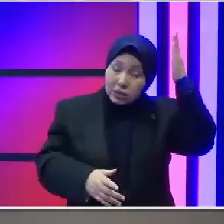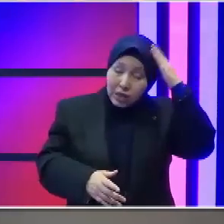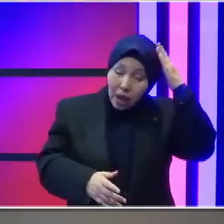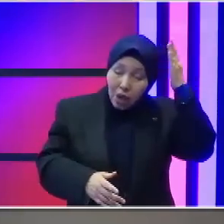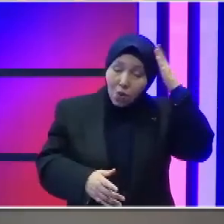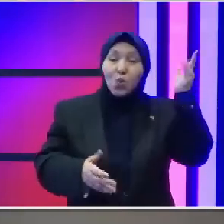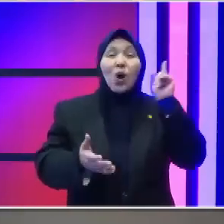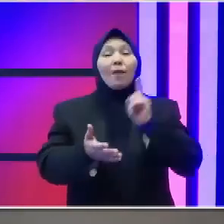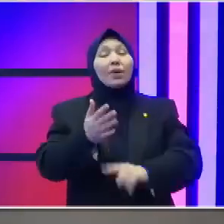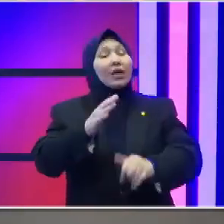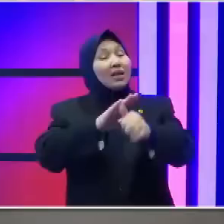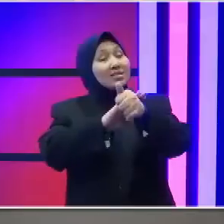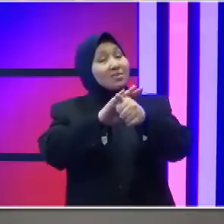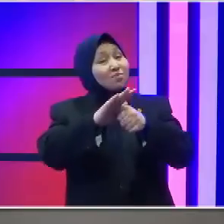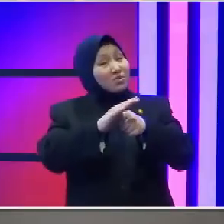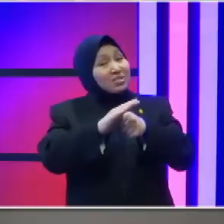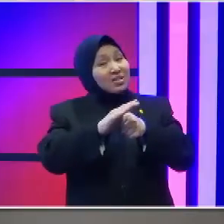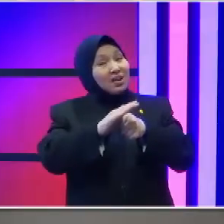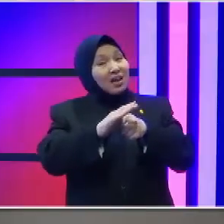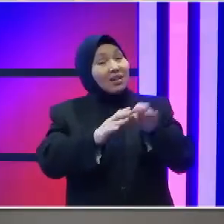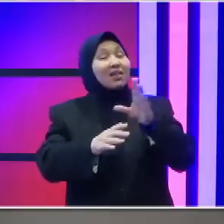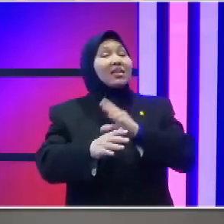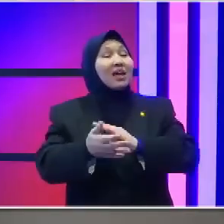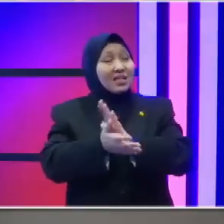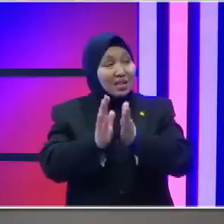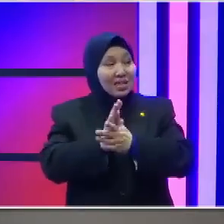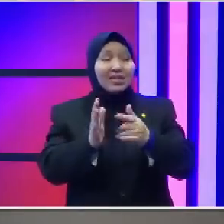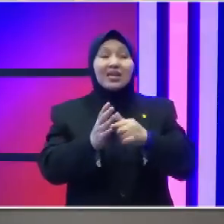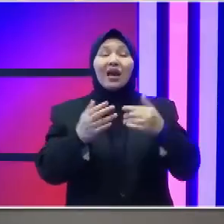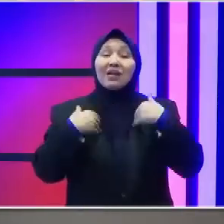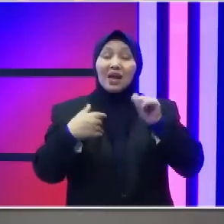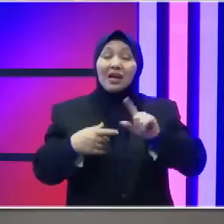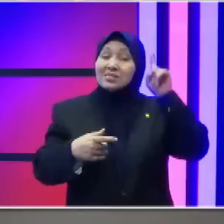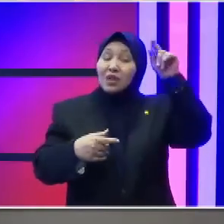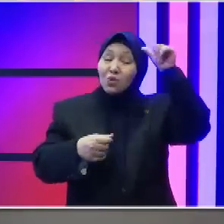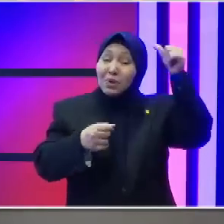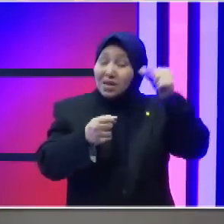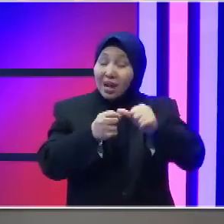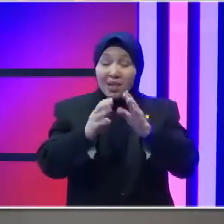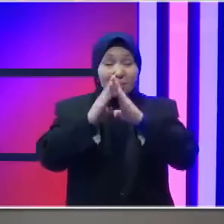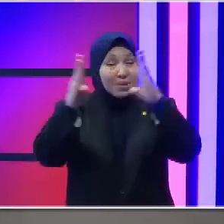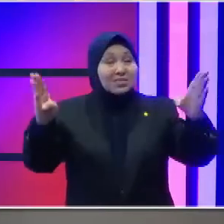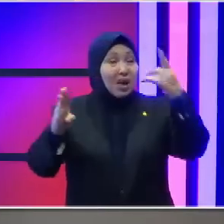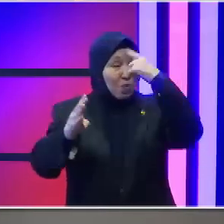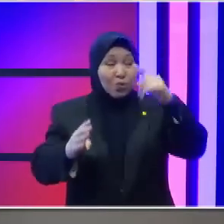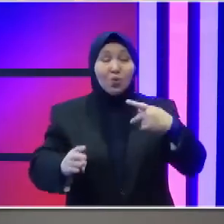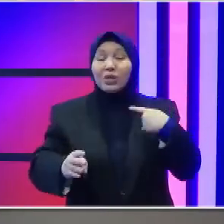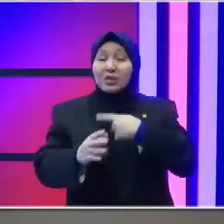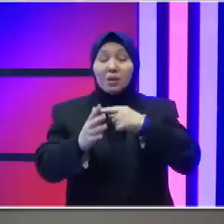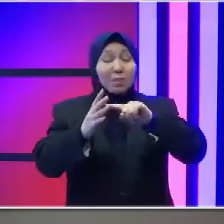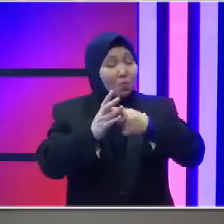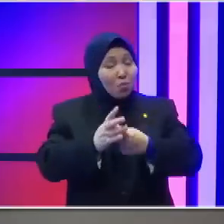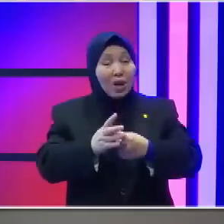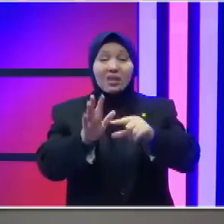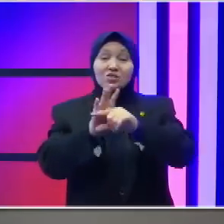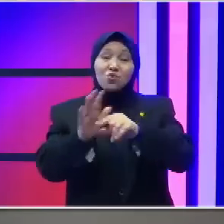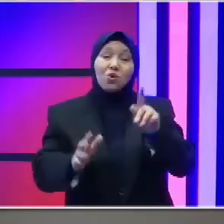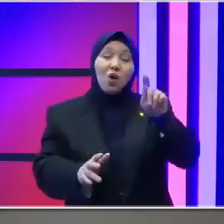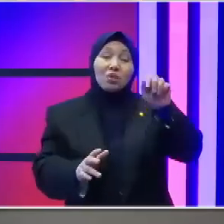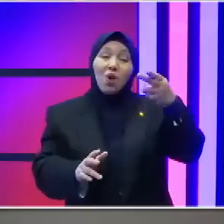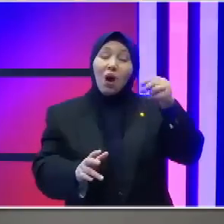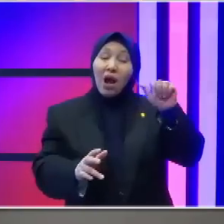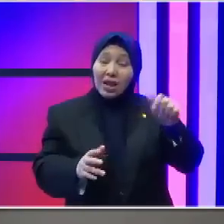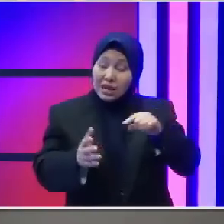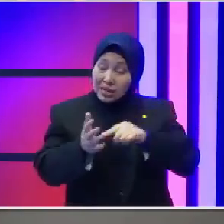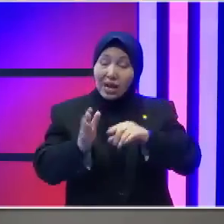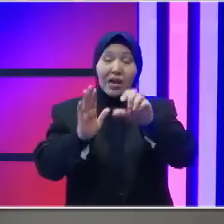apa yang disembunyikan. Maka ini adalah satu peringatan besar untuk kita, permulaan surah Taha, kerana ini